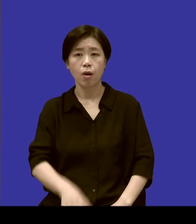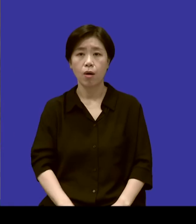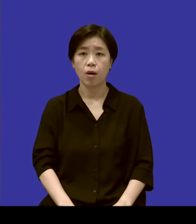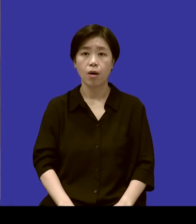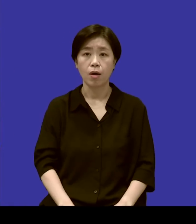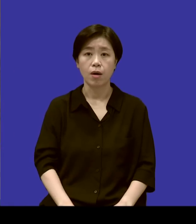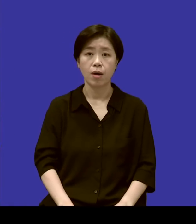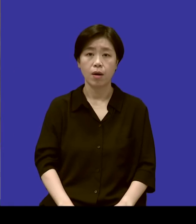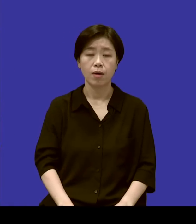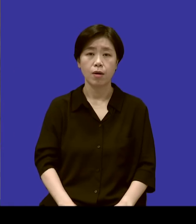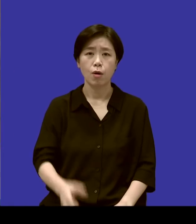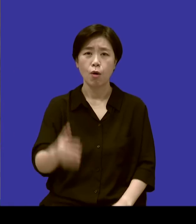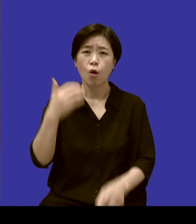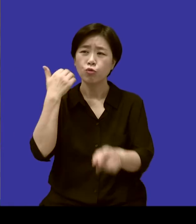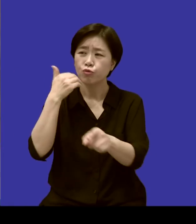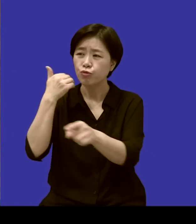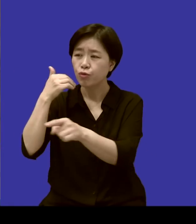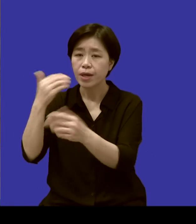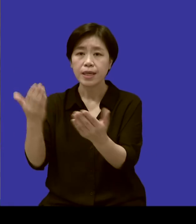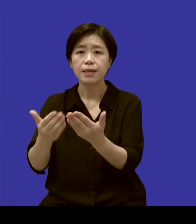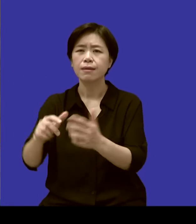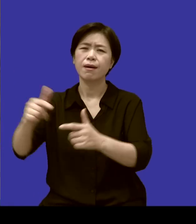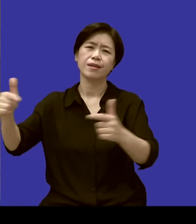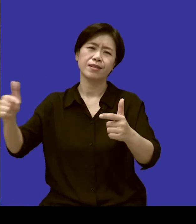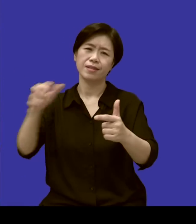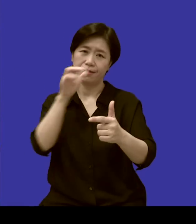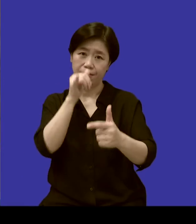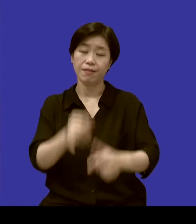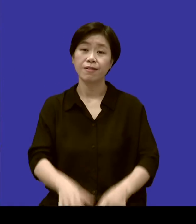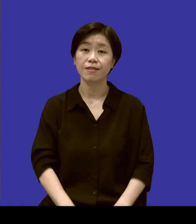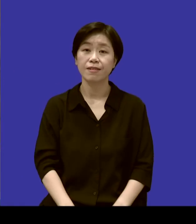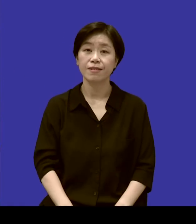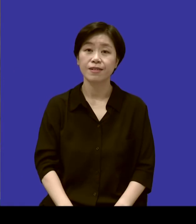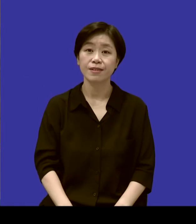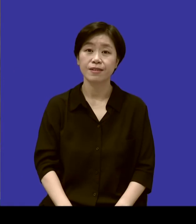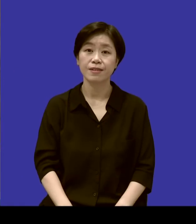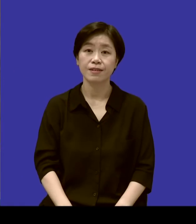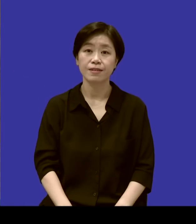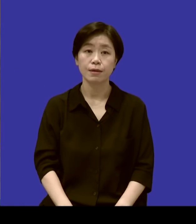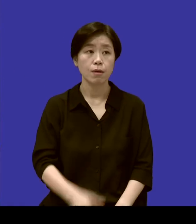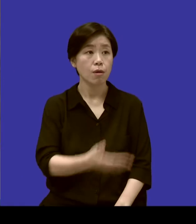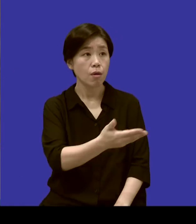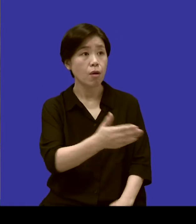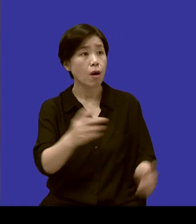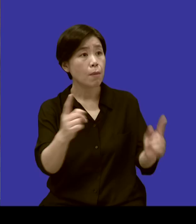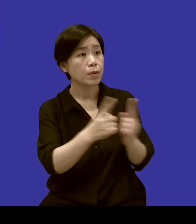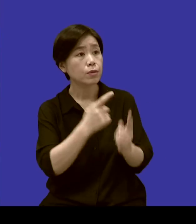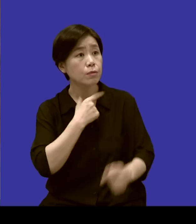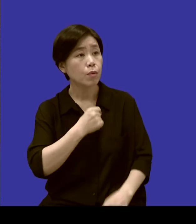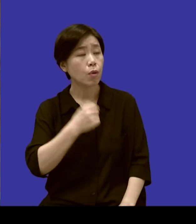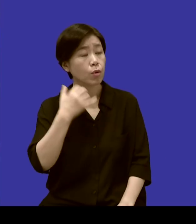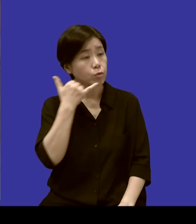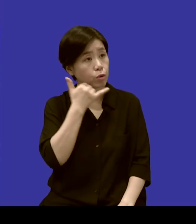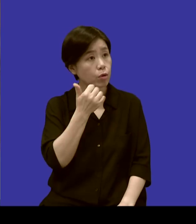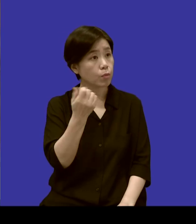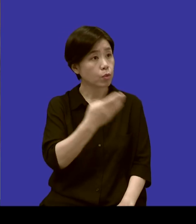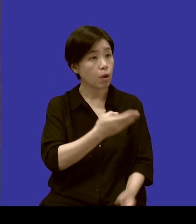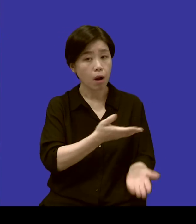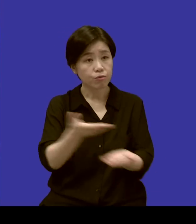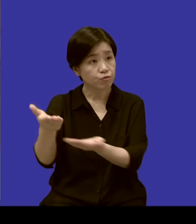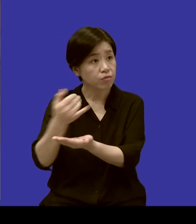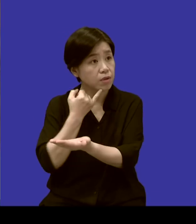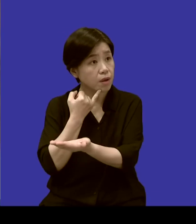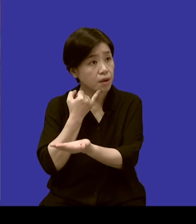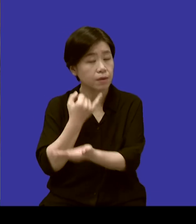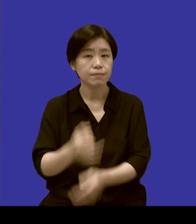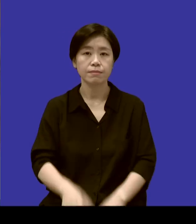또 젊은 목사라고 그러고 자기는 또 선교사라고 그러고 찬양사역자라고 그러고 자꾸 집사님 전화번호를 가르쳐줘도 될까요? 이러는